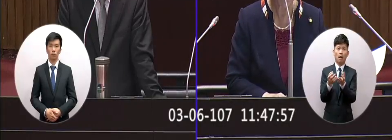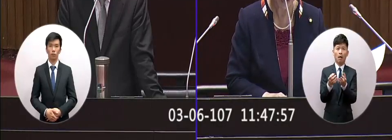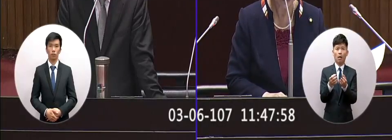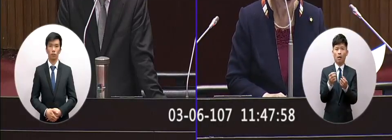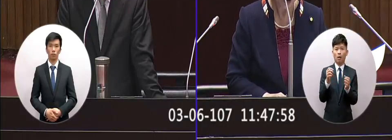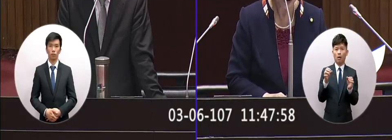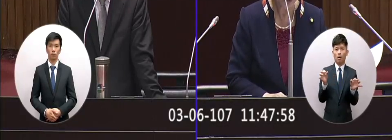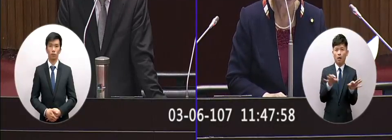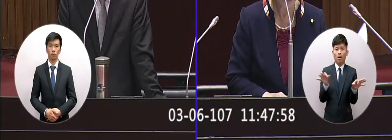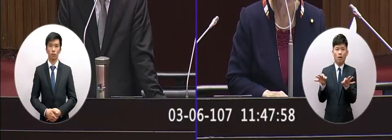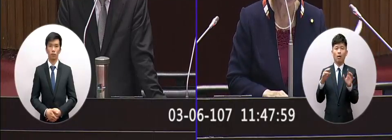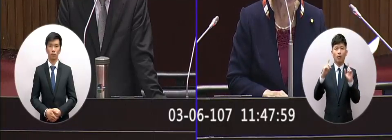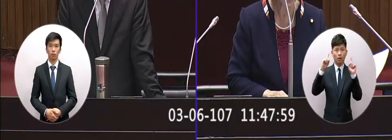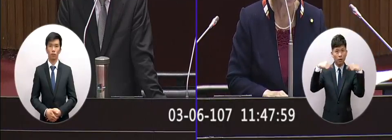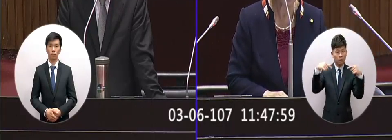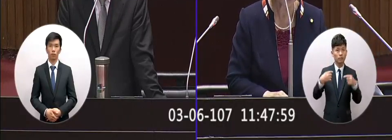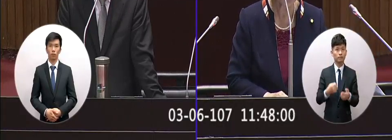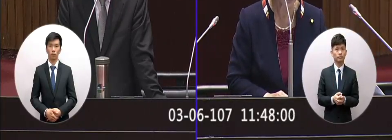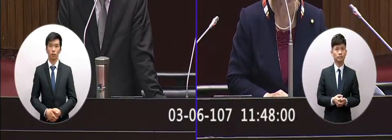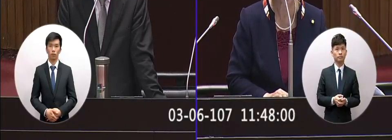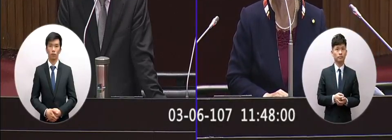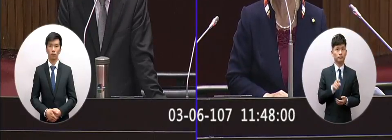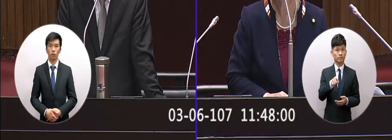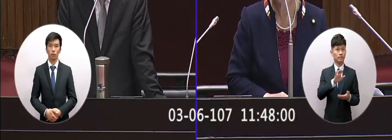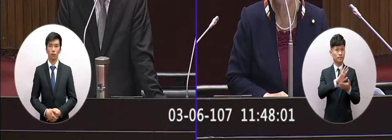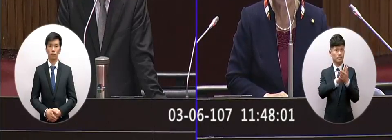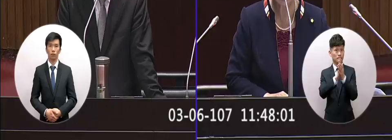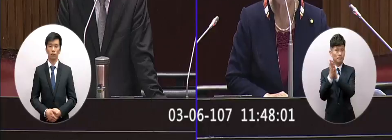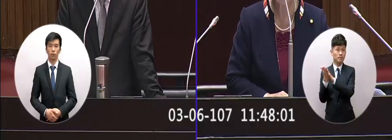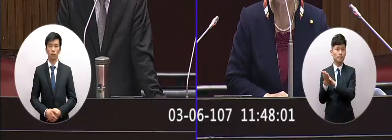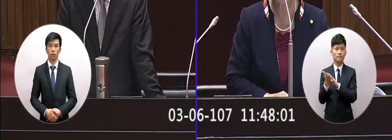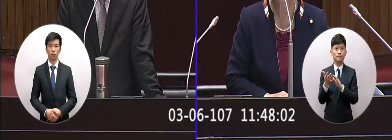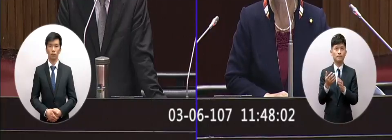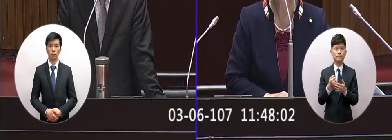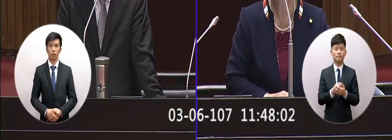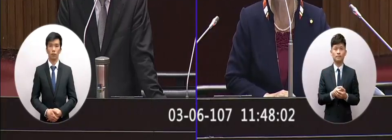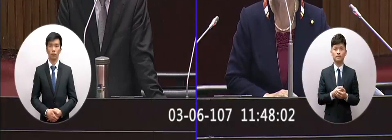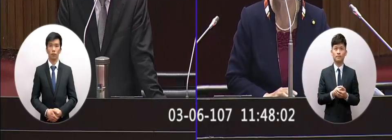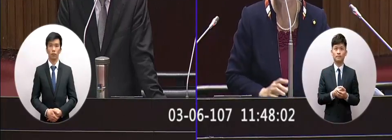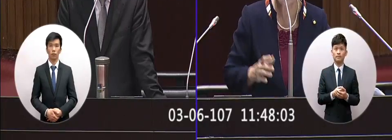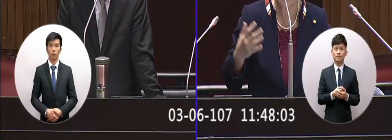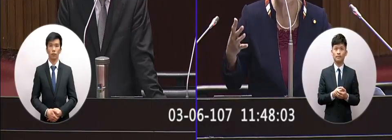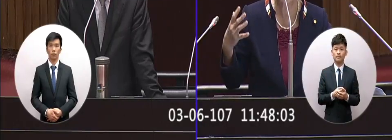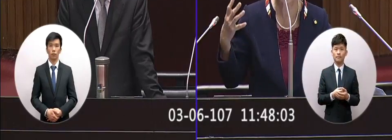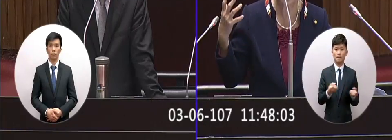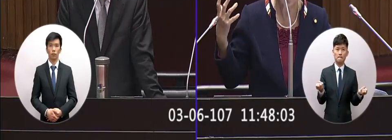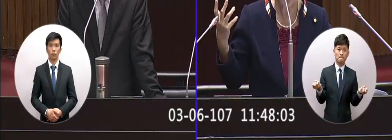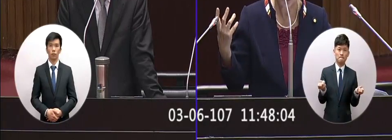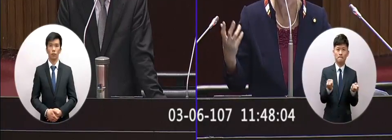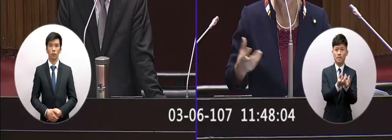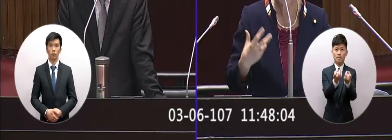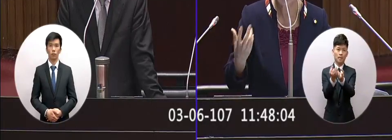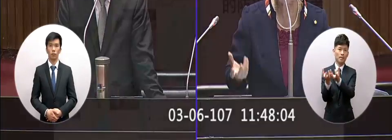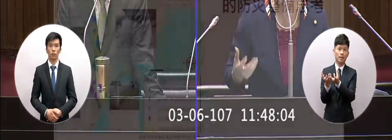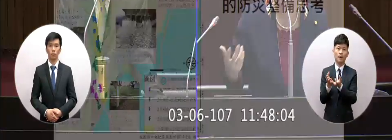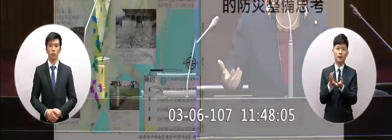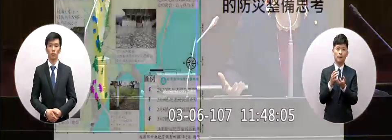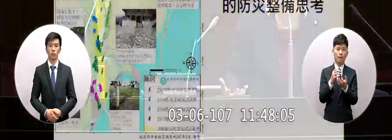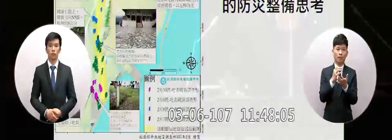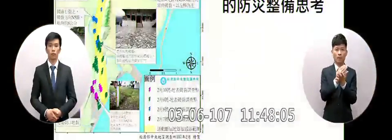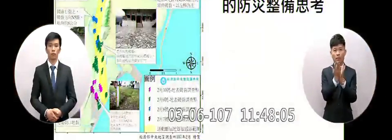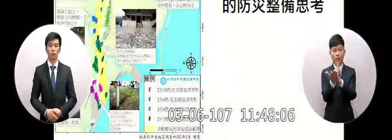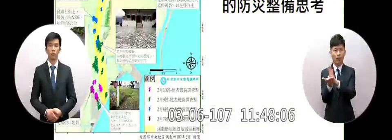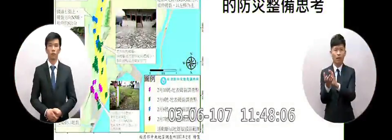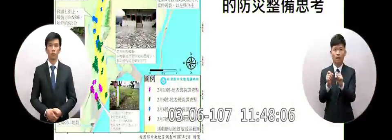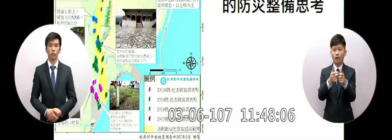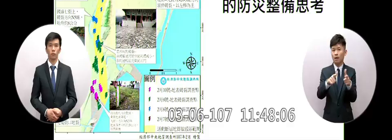越频繁，所以呢它其实已经是变成一种多层次的一个就说这种灾害已经是综合性的各种